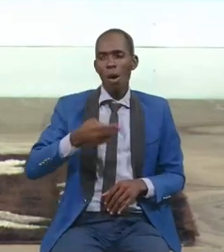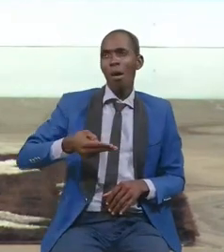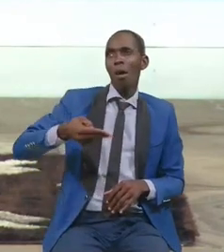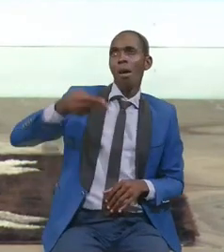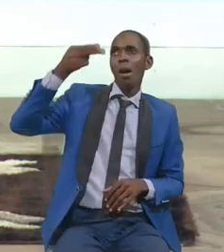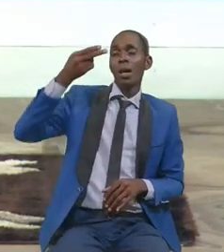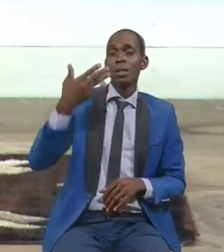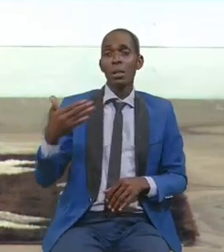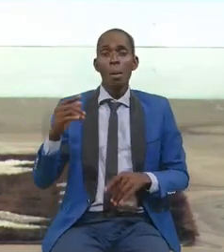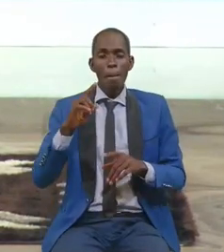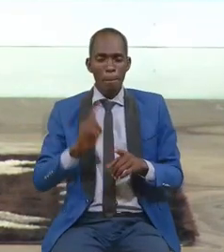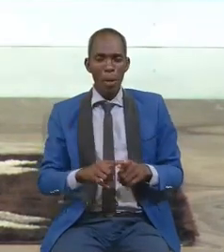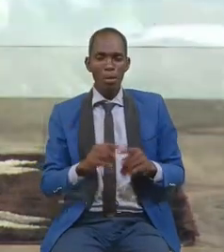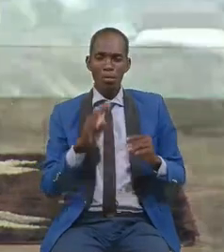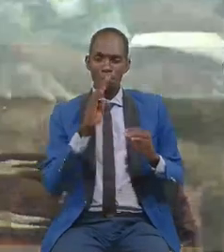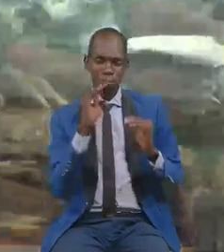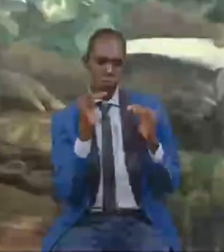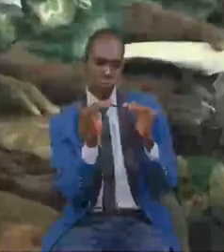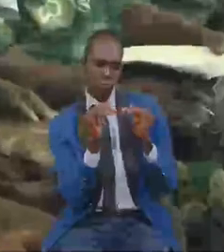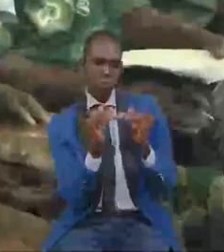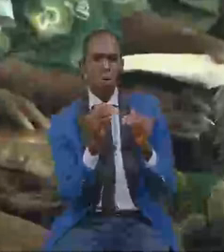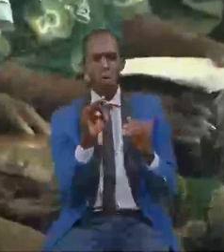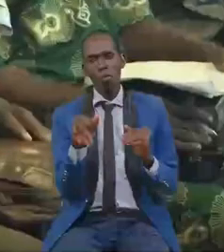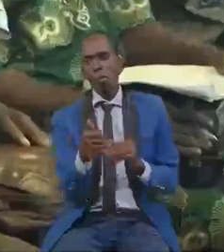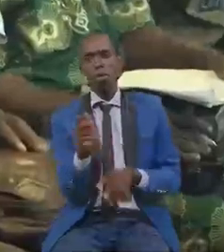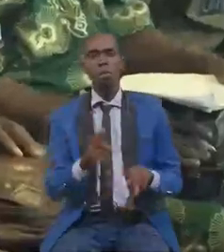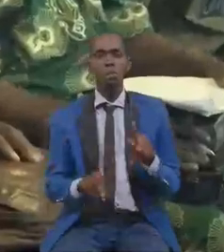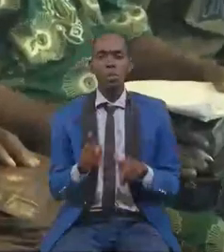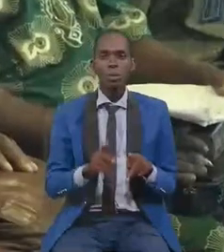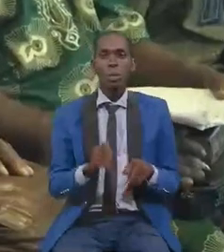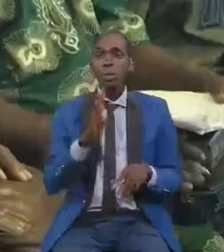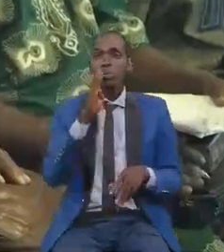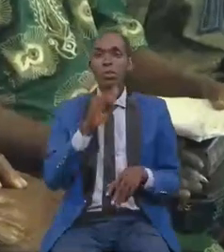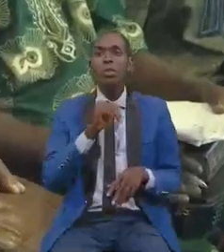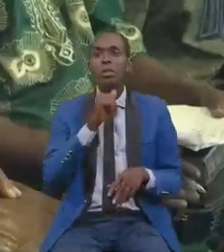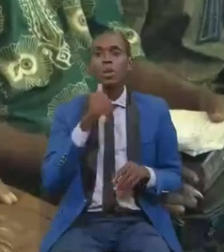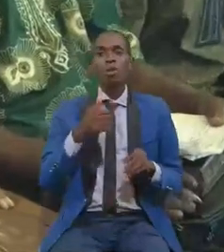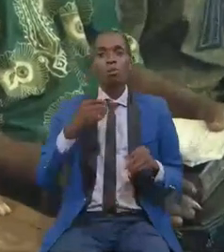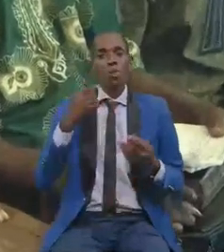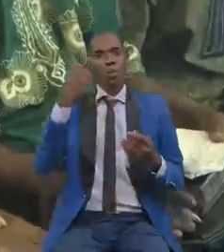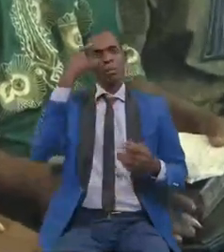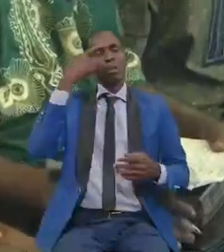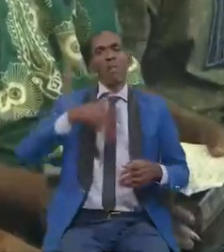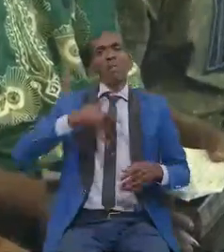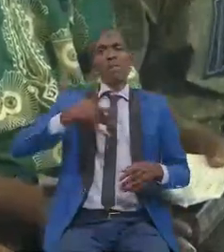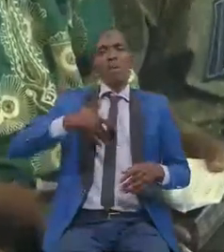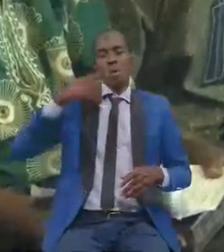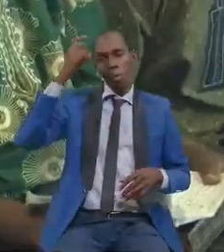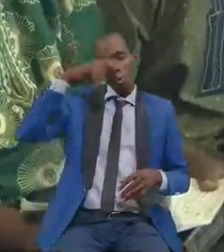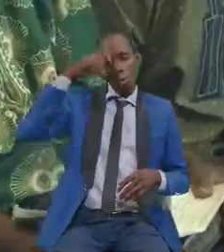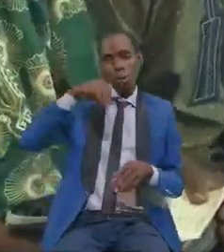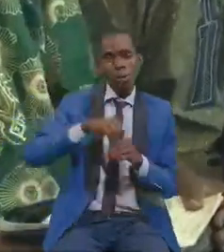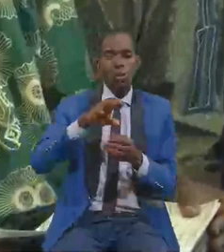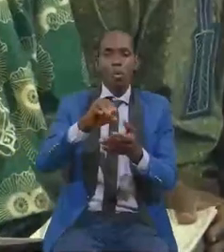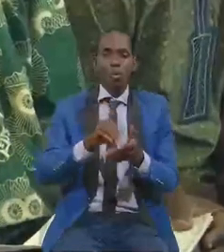élevé, mais laissez-vous attirer par ce qui est humble. Ne soyez point sage à vos propres yeux. Chaque fois,